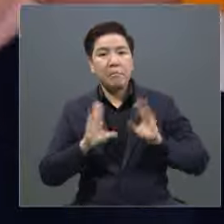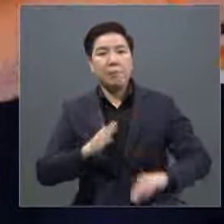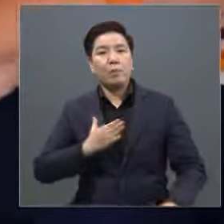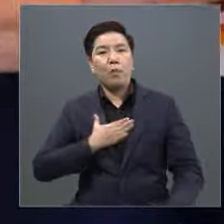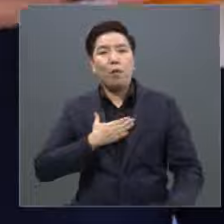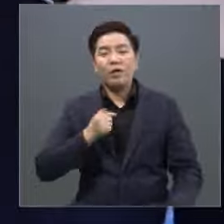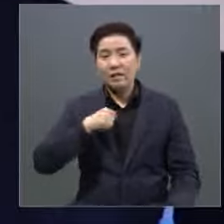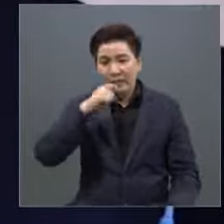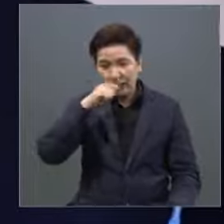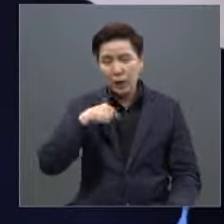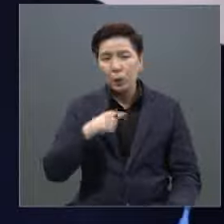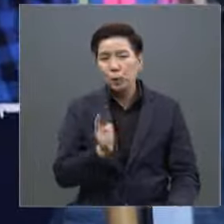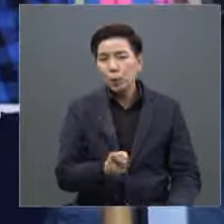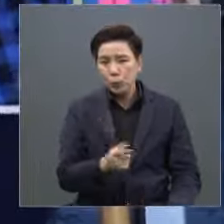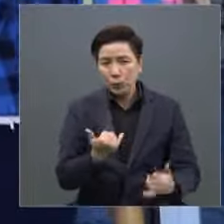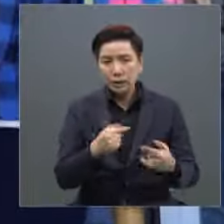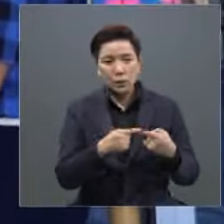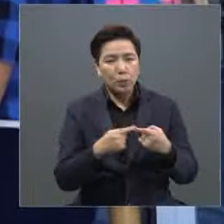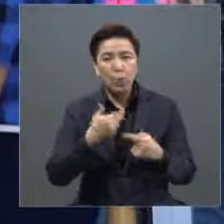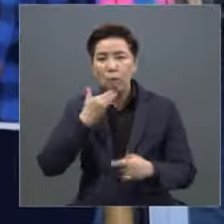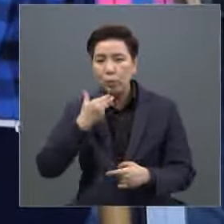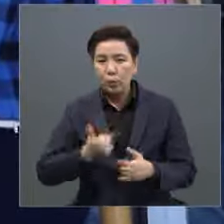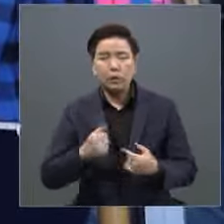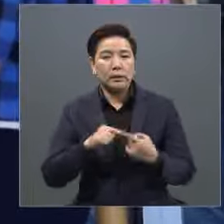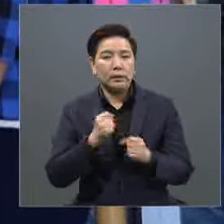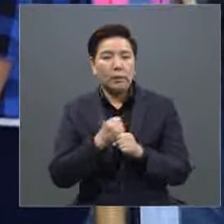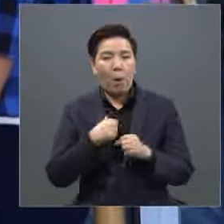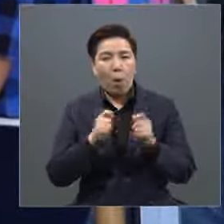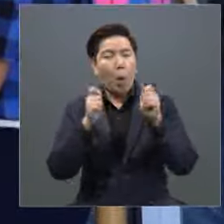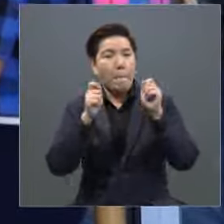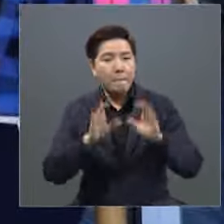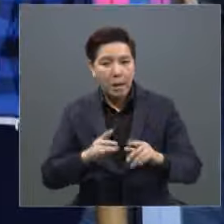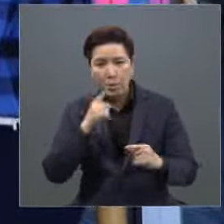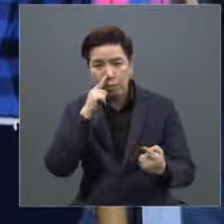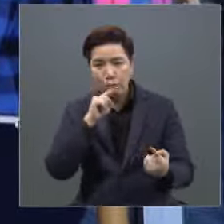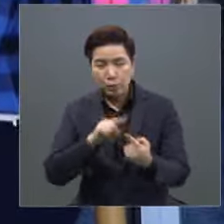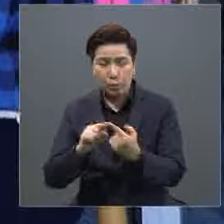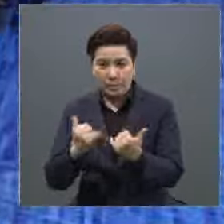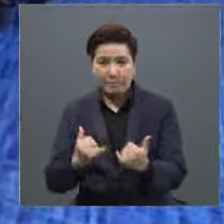ขาวม้าไทยที่ยังคงโดดเด่นในทุกยุคสมัยผ่านการดีไซน์ที่ลงตัว